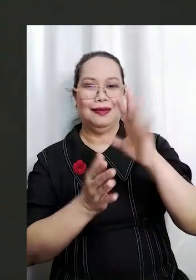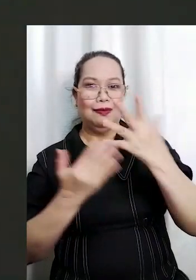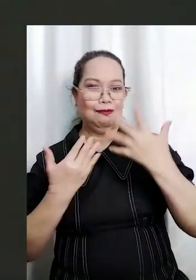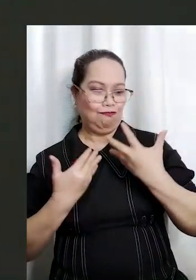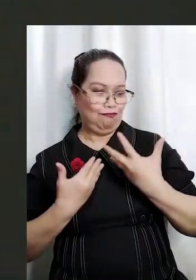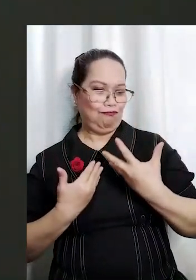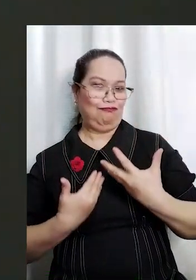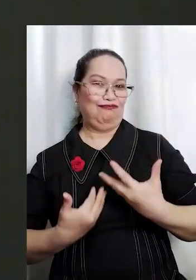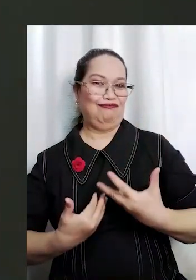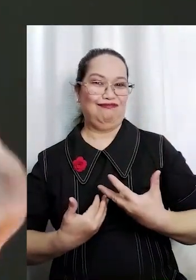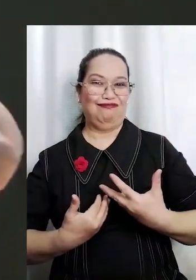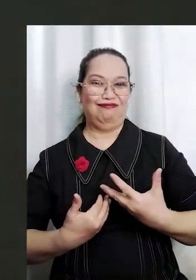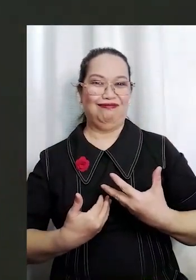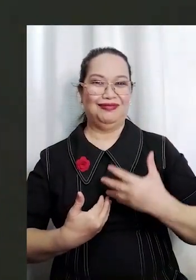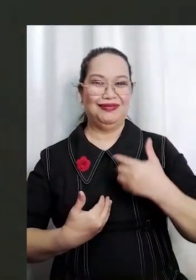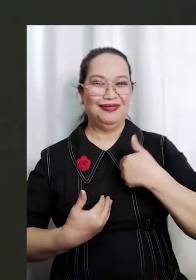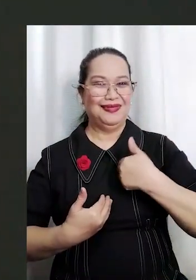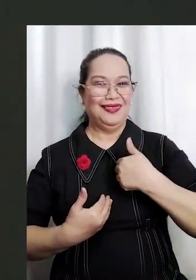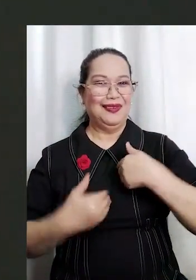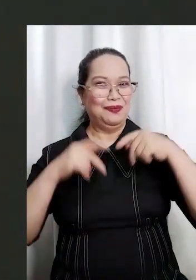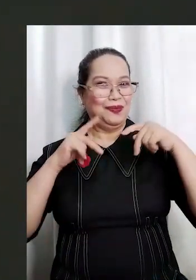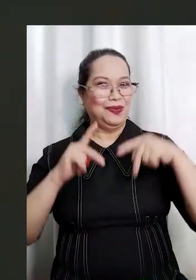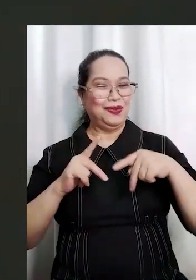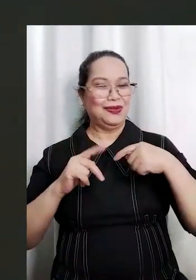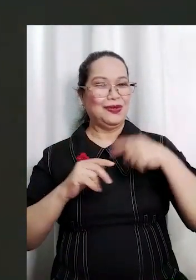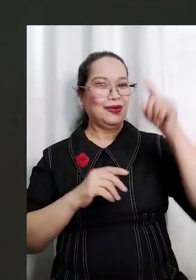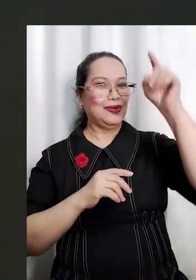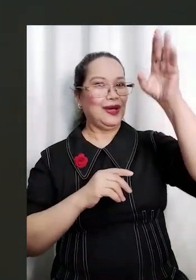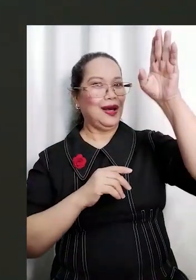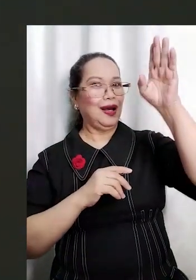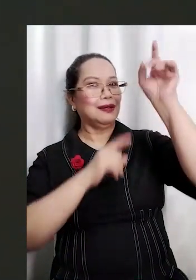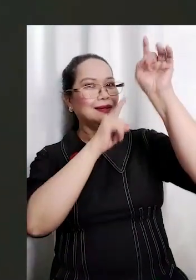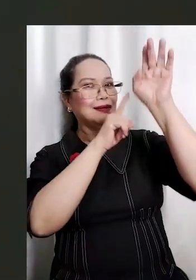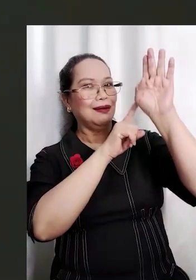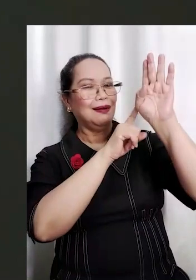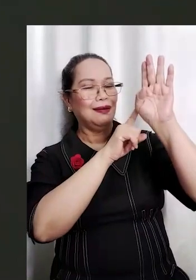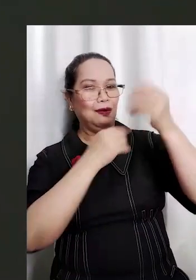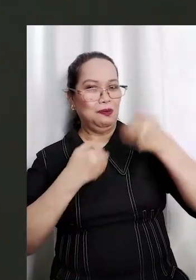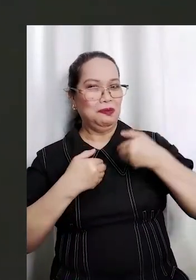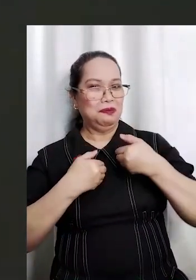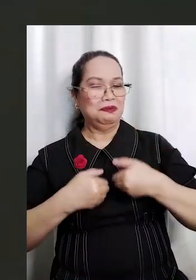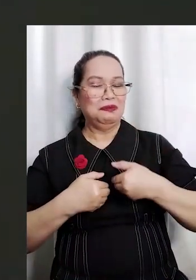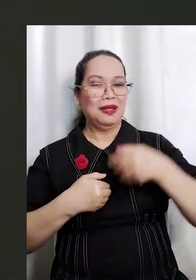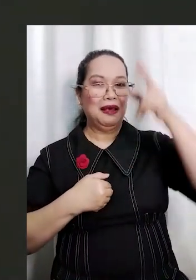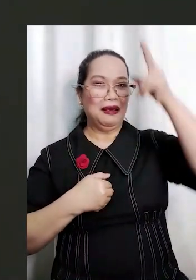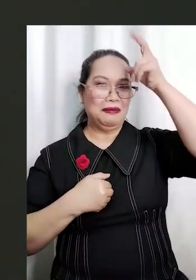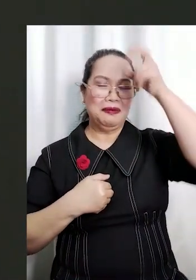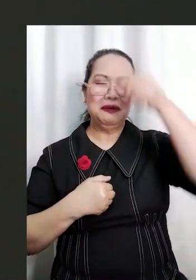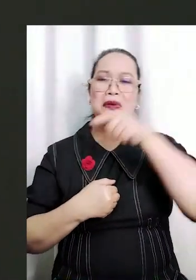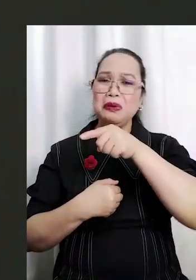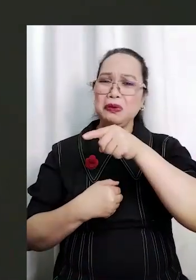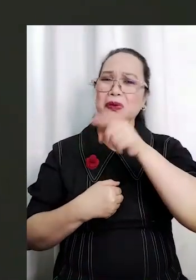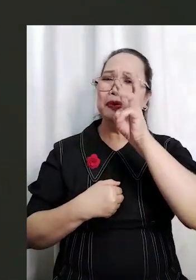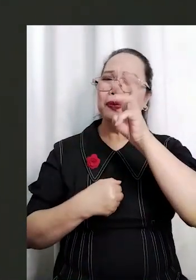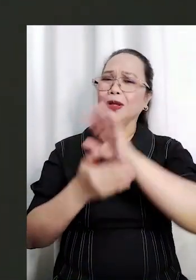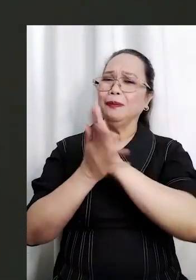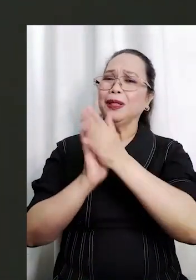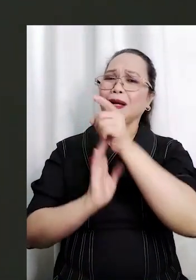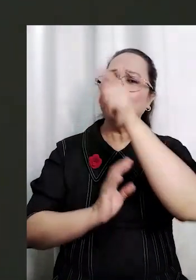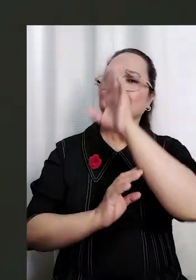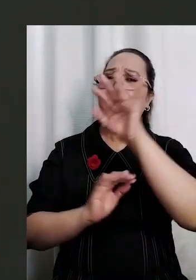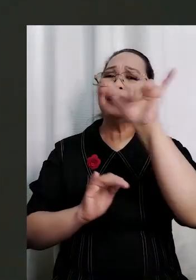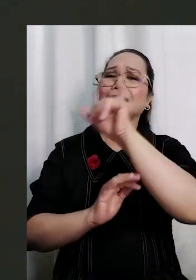attack on their identity. Sila ay creature, ang Diyos ay Diyos, at sinasabi ng devil, magiging Diyos